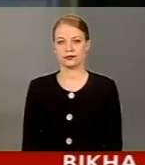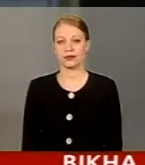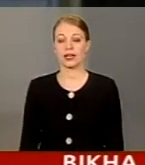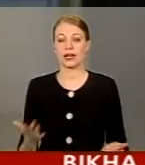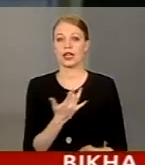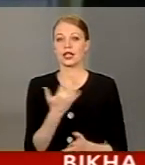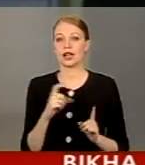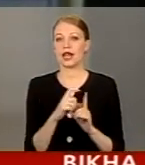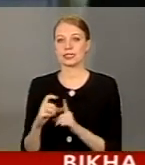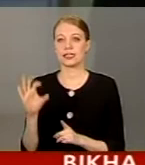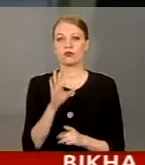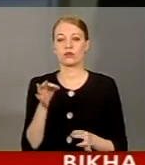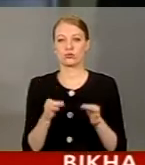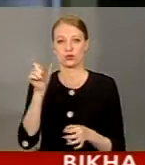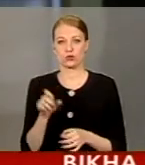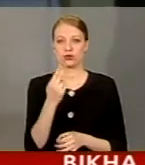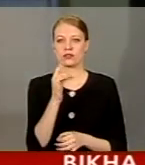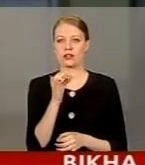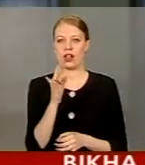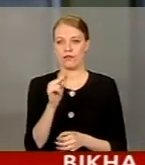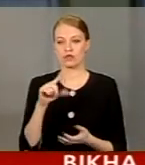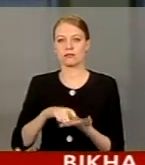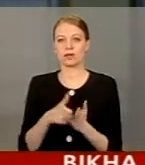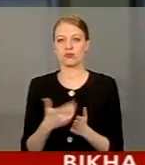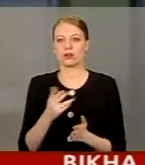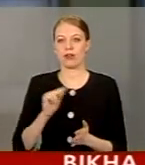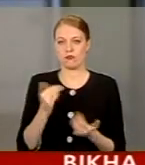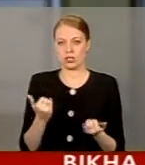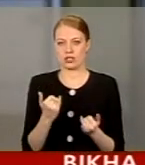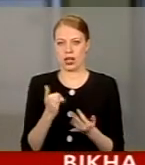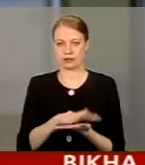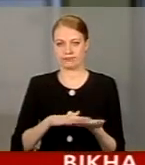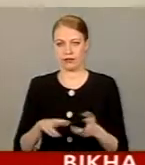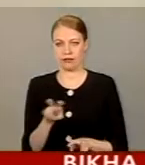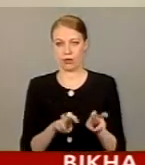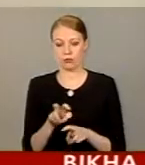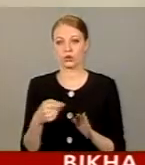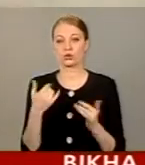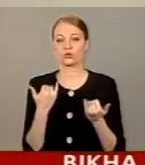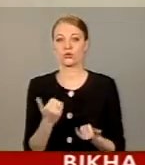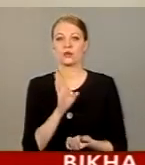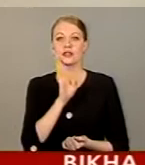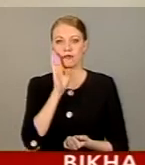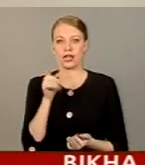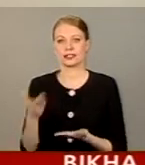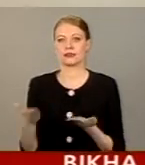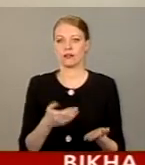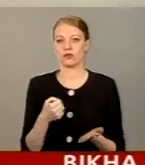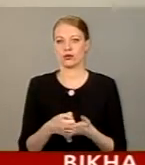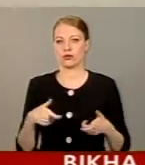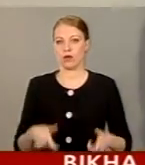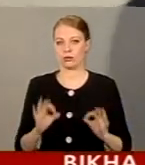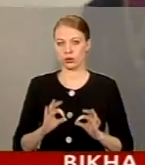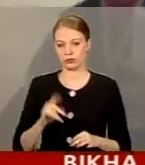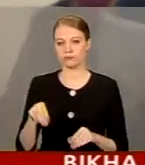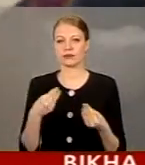Ну і кілька слів про суддю Оксану Царевич, приміщення робочому кабінеті якої наразі триває обшук. Отже, сьогодні вранці її ще запросили до Генпрокуратури.